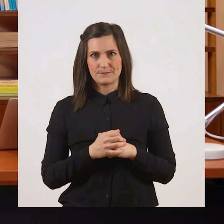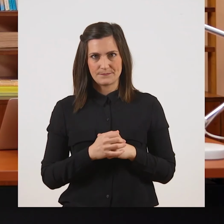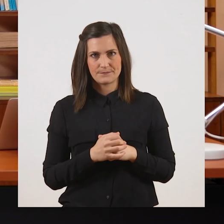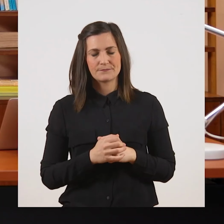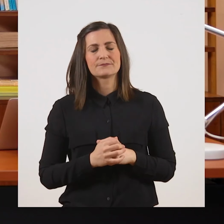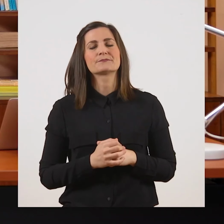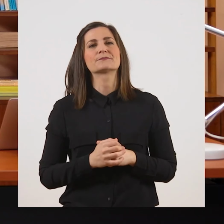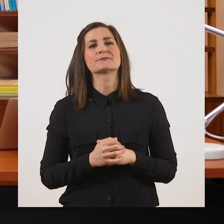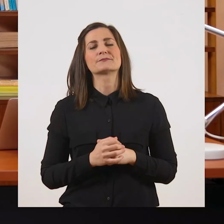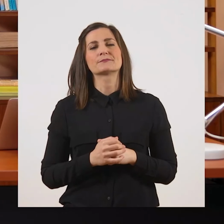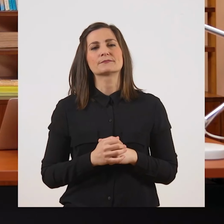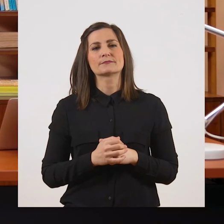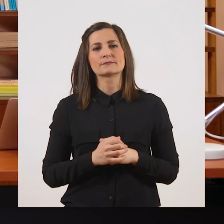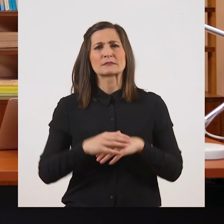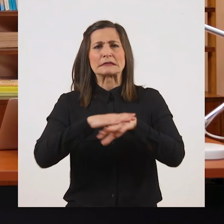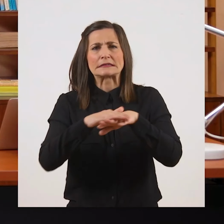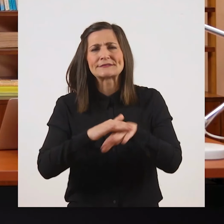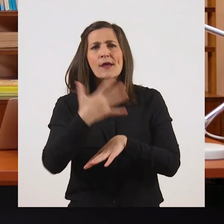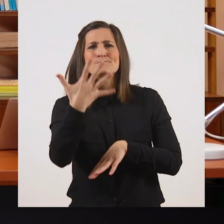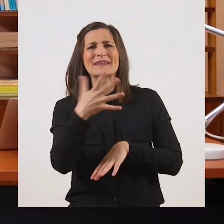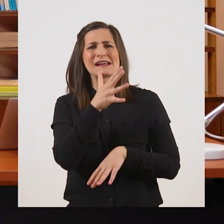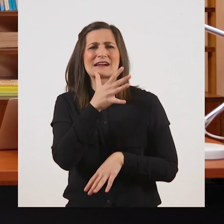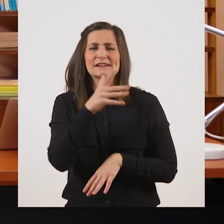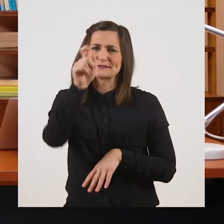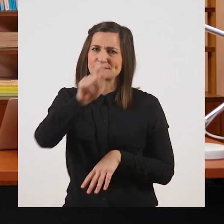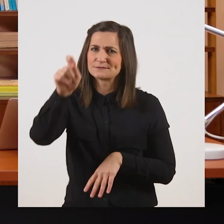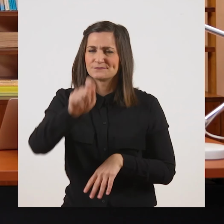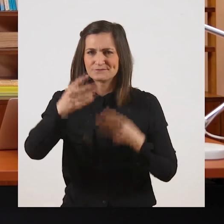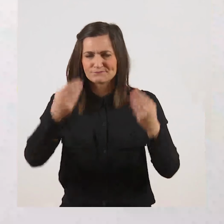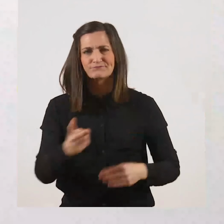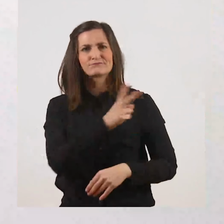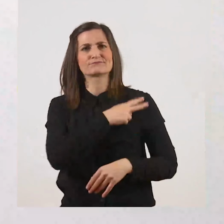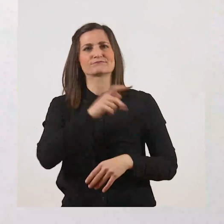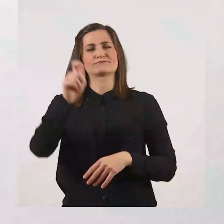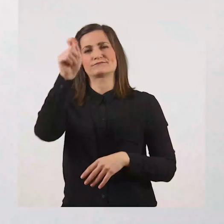93 μείον 5. Ούψ. Θα το φτιάξω πιο ωραίο το 5.